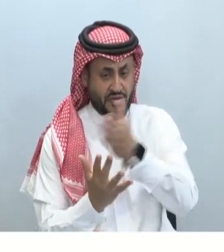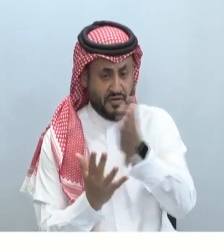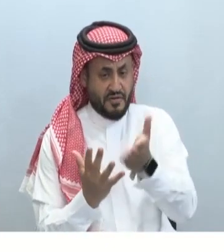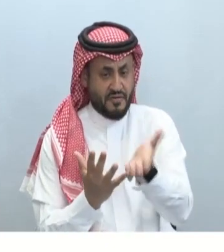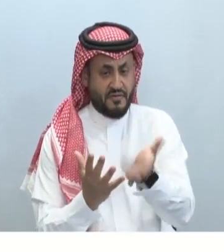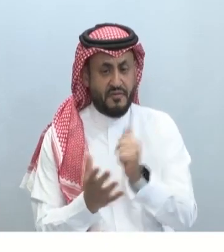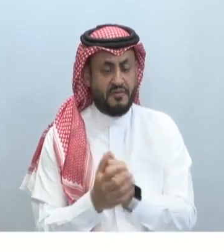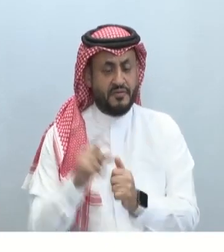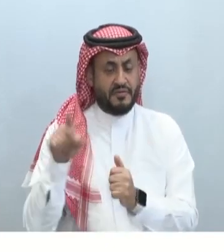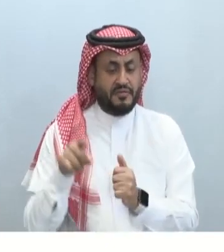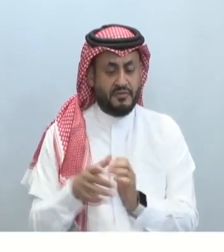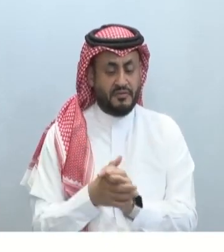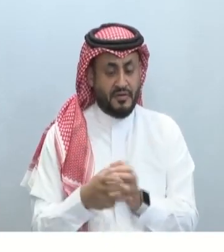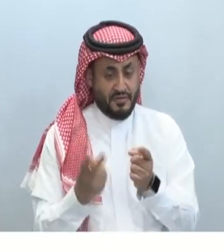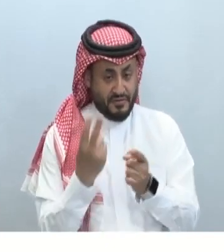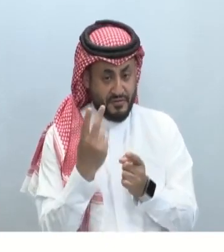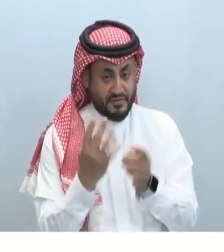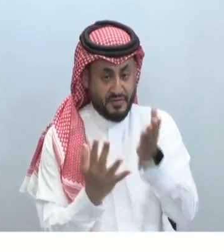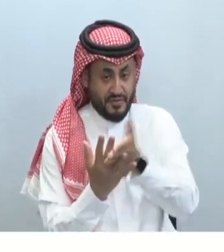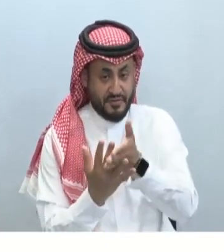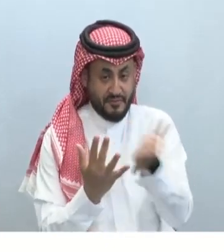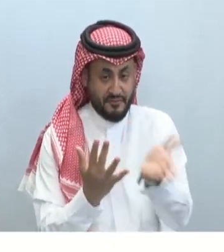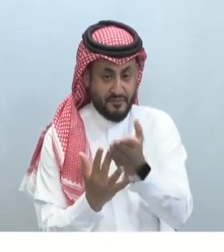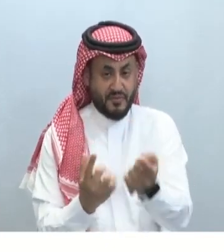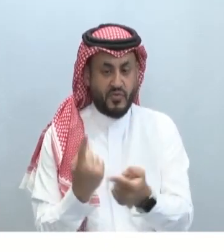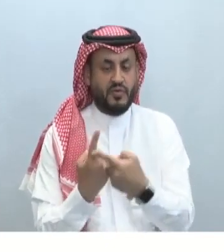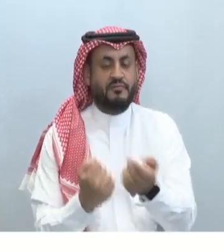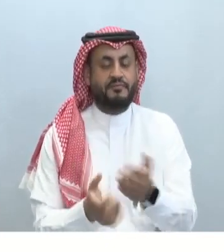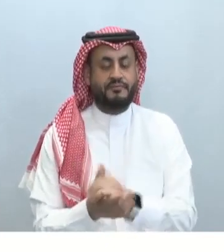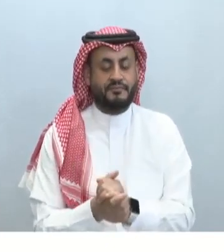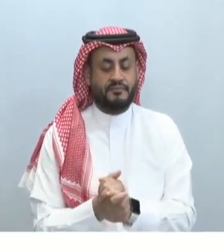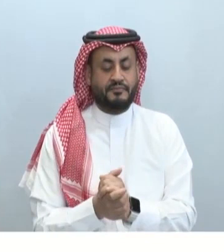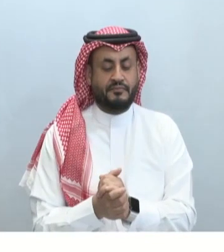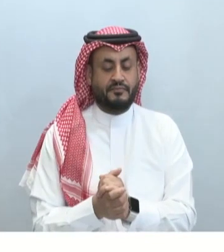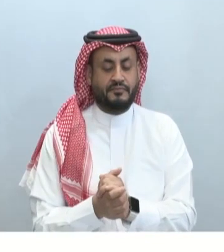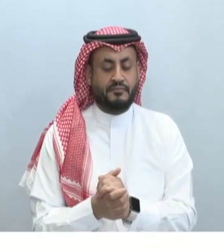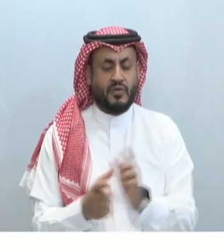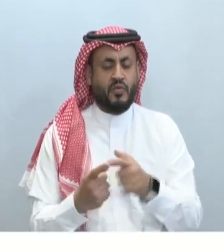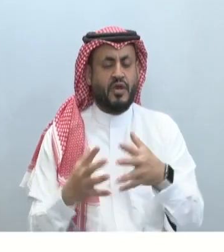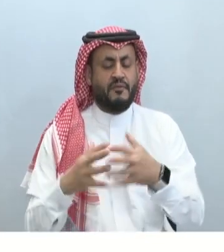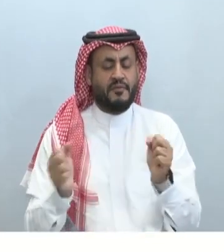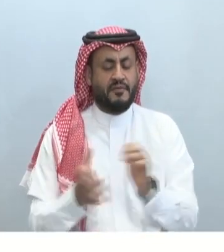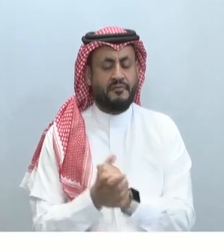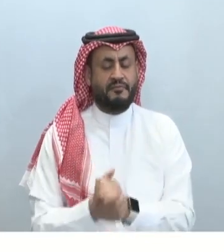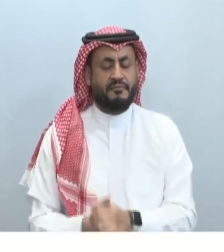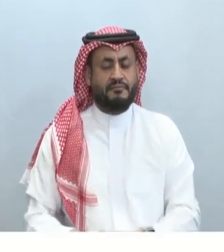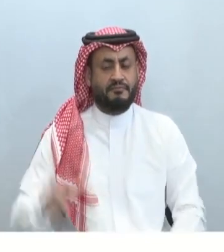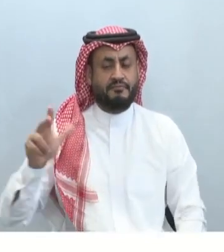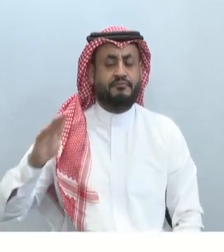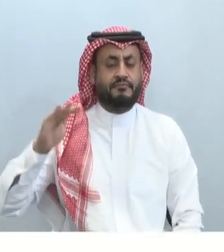الثاني السؤال ينقسم الى شقين الشق الاول ما المراد بالخيار